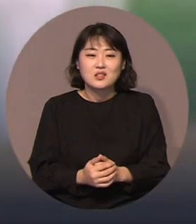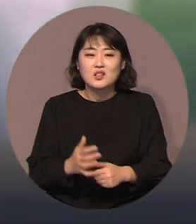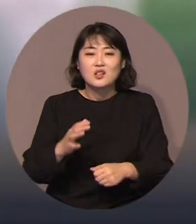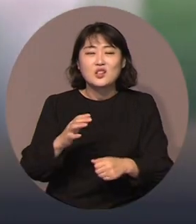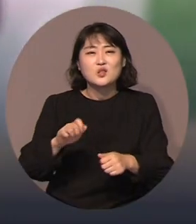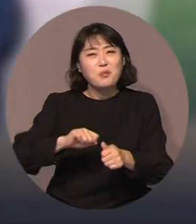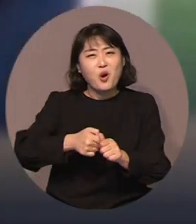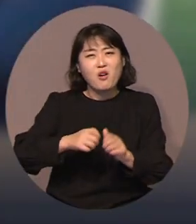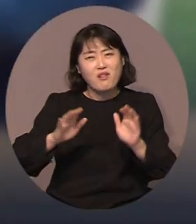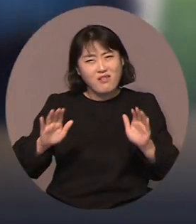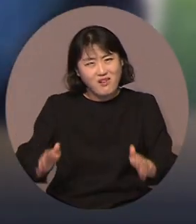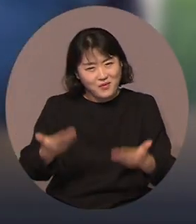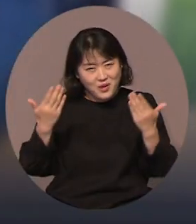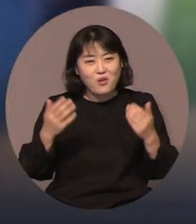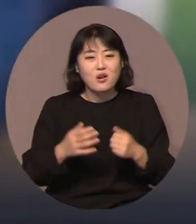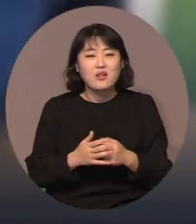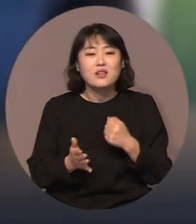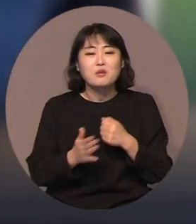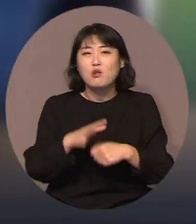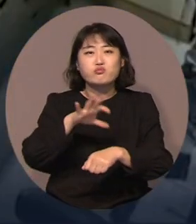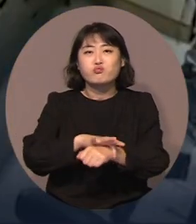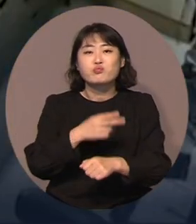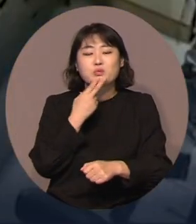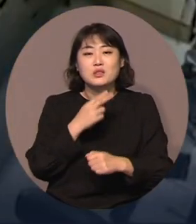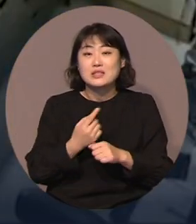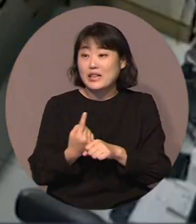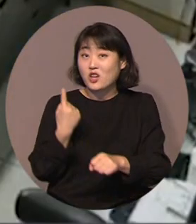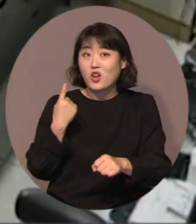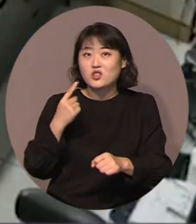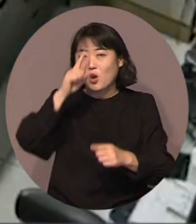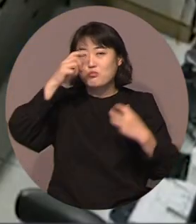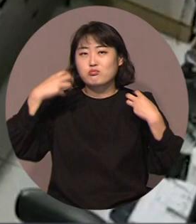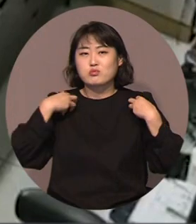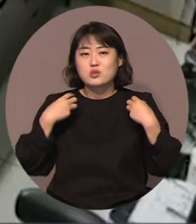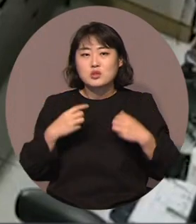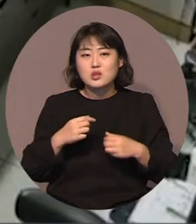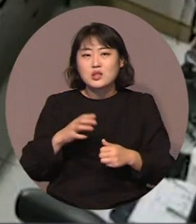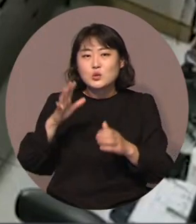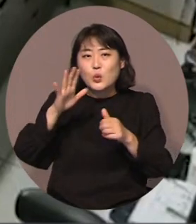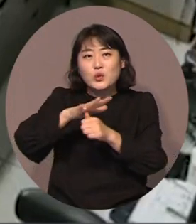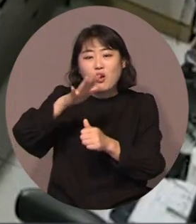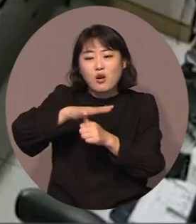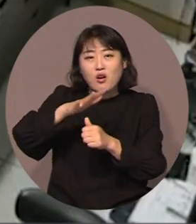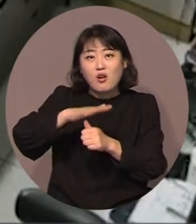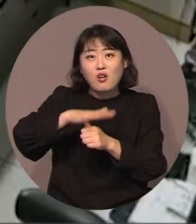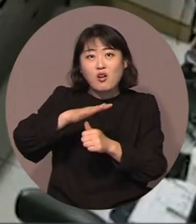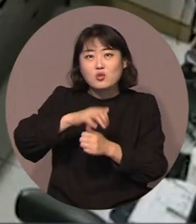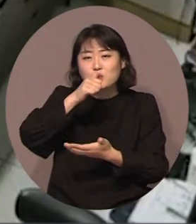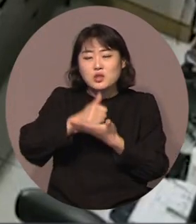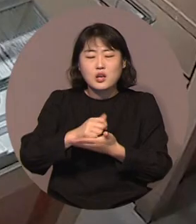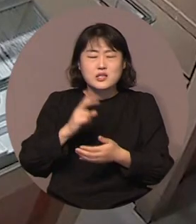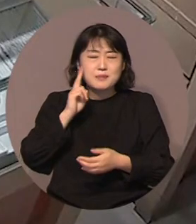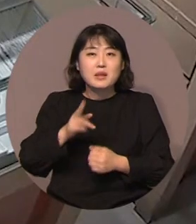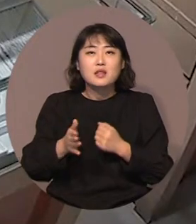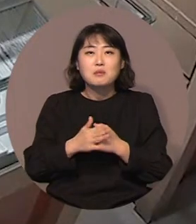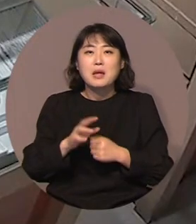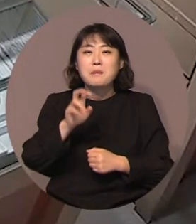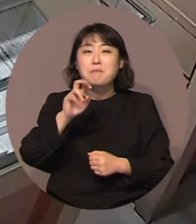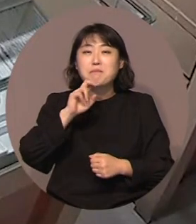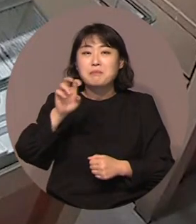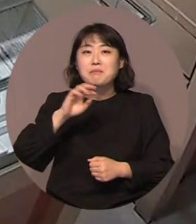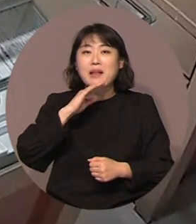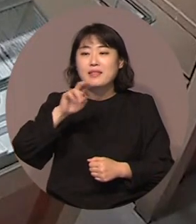하니까 관두고 싶죠, 진짜. 정부는 지난해 소년범죄가 흉악해지고 있다며 촉법소년 연령 기준을 만